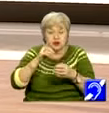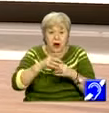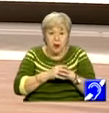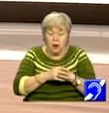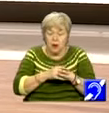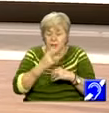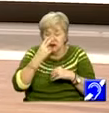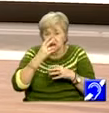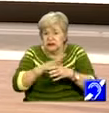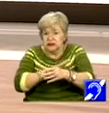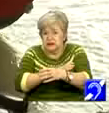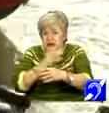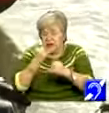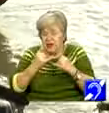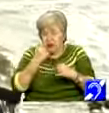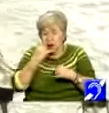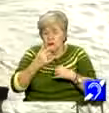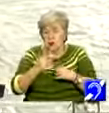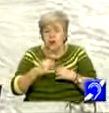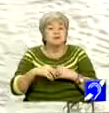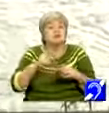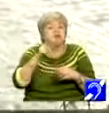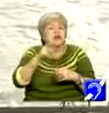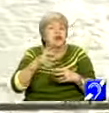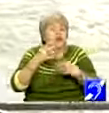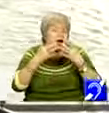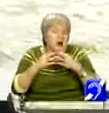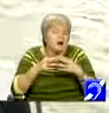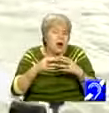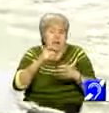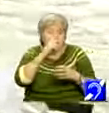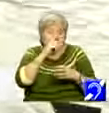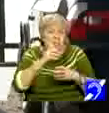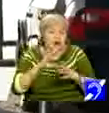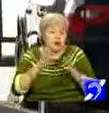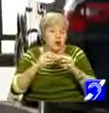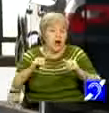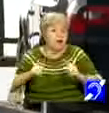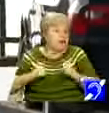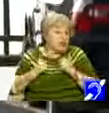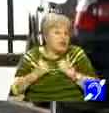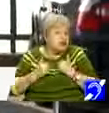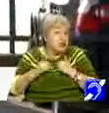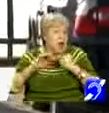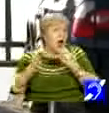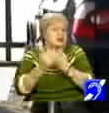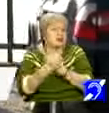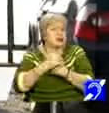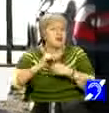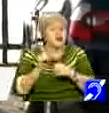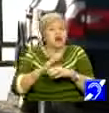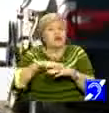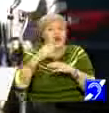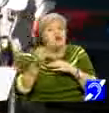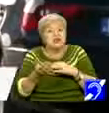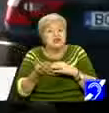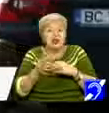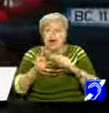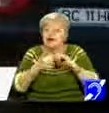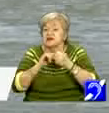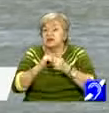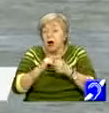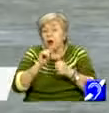puternic impact emoțional. Anchetatorii au în calcul atât varianta ca bărbatul să fie în viață și să stea ascuns în satele din împrejurimi, cât și ipoteza că acesta să